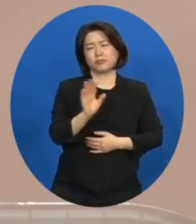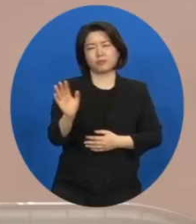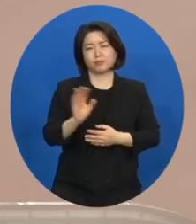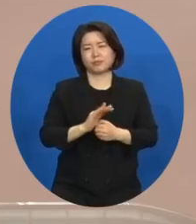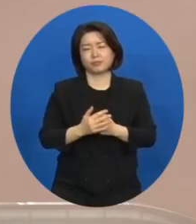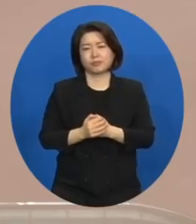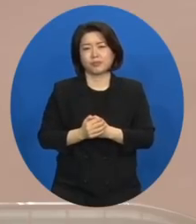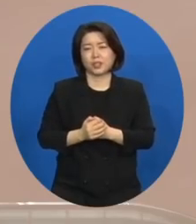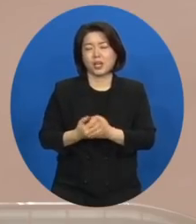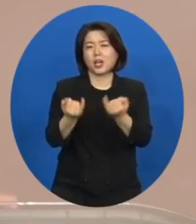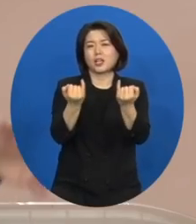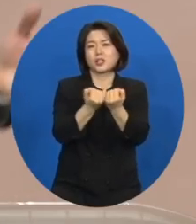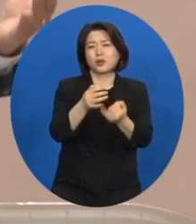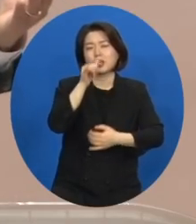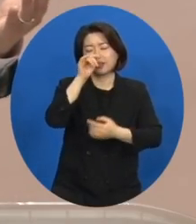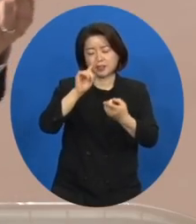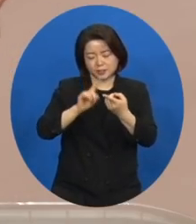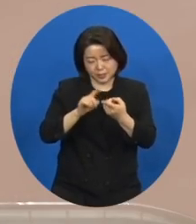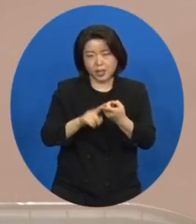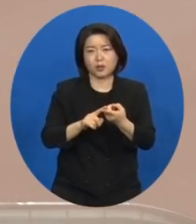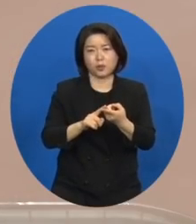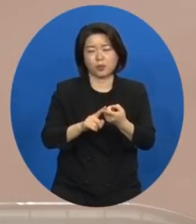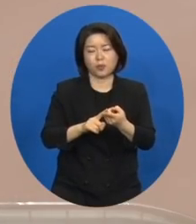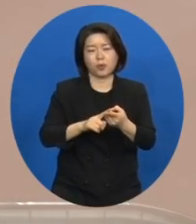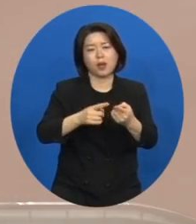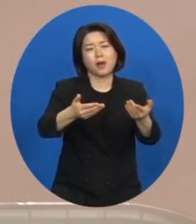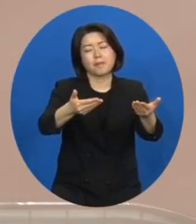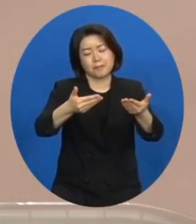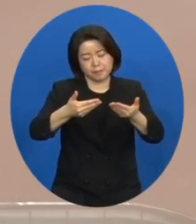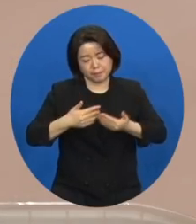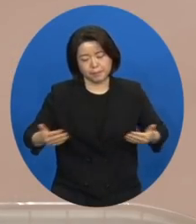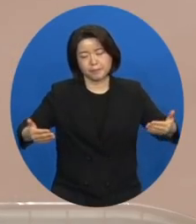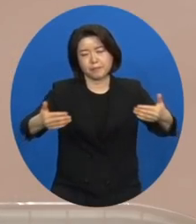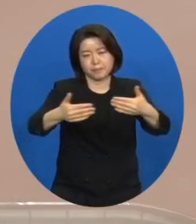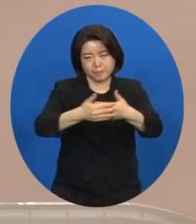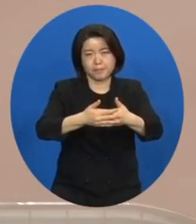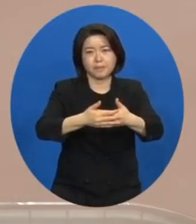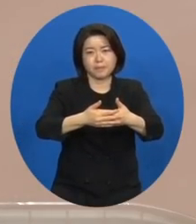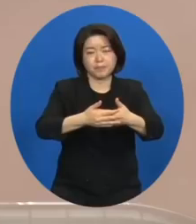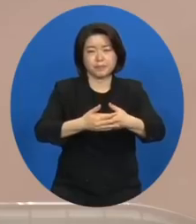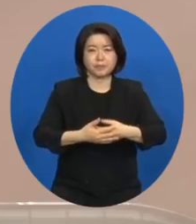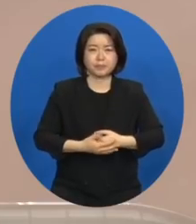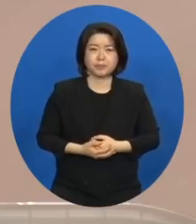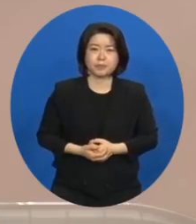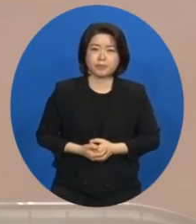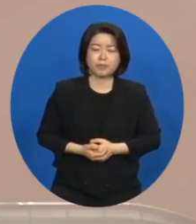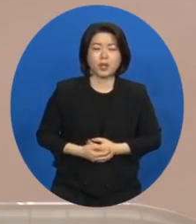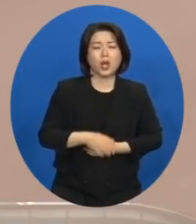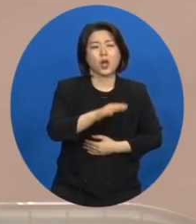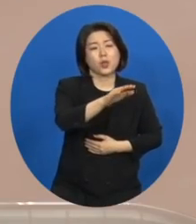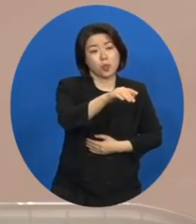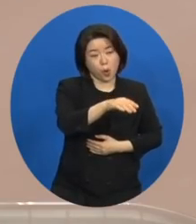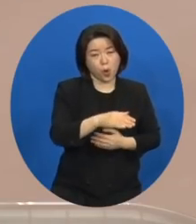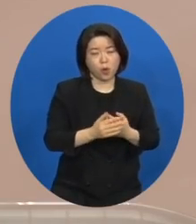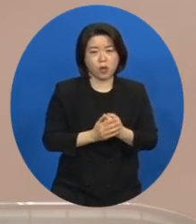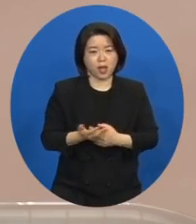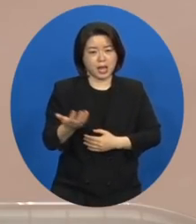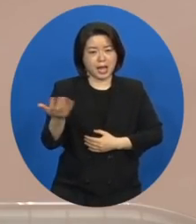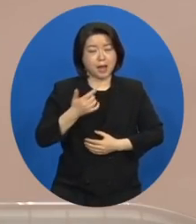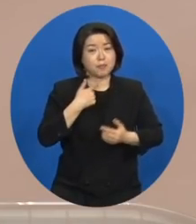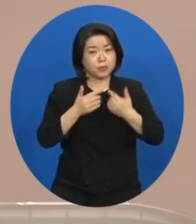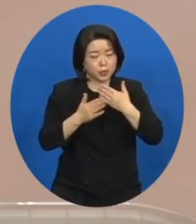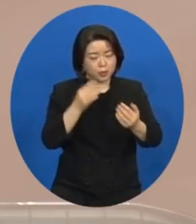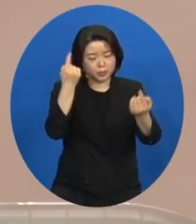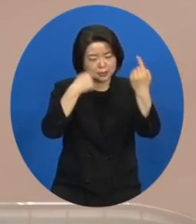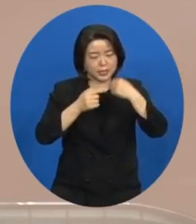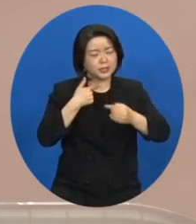여인의 있는 모습 그대로 받아 주시더라 는 거죠 너가 그렇게 아픔을 겪고 상처를 겪은